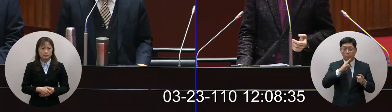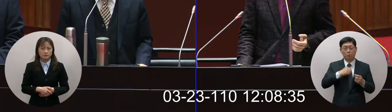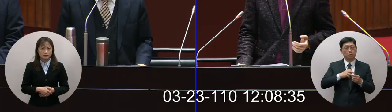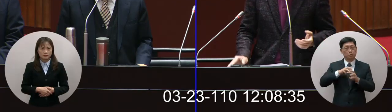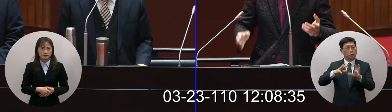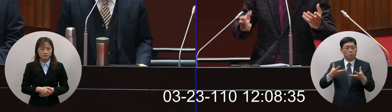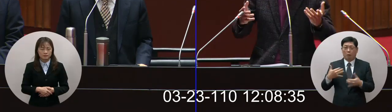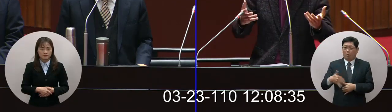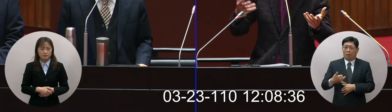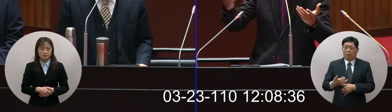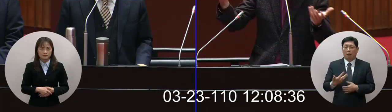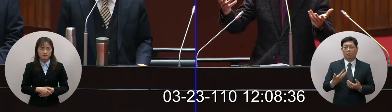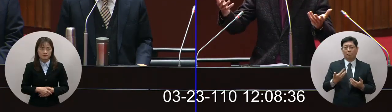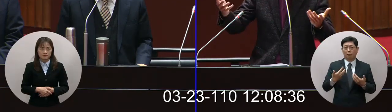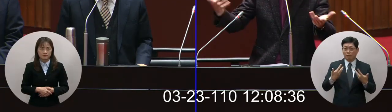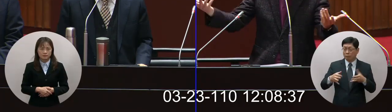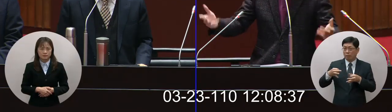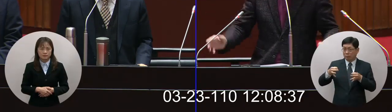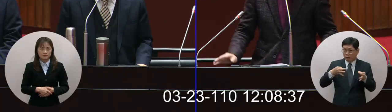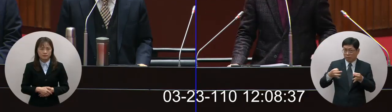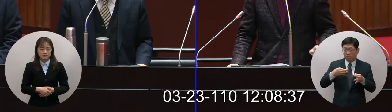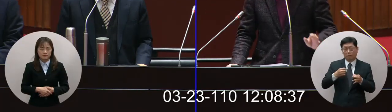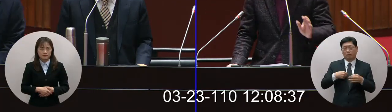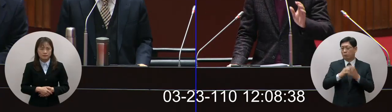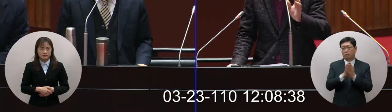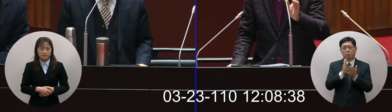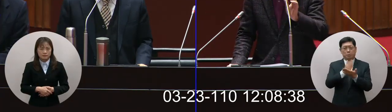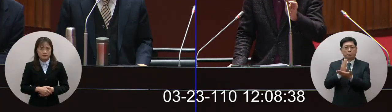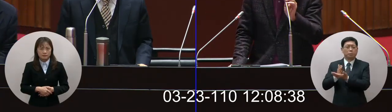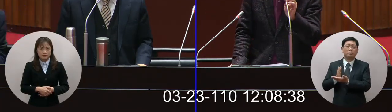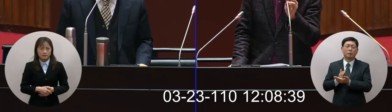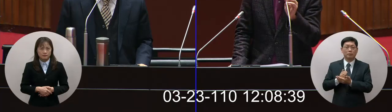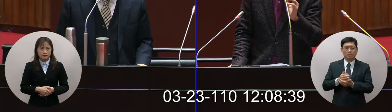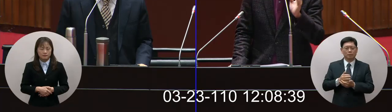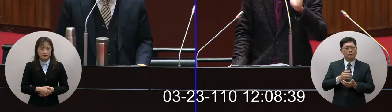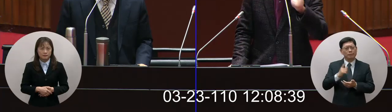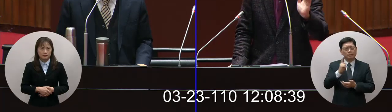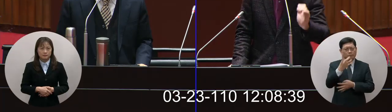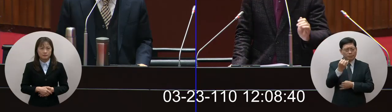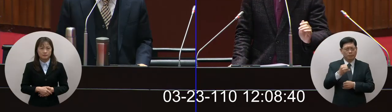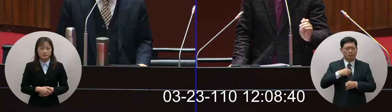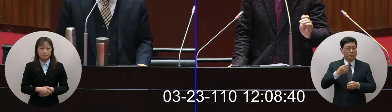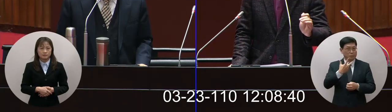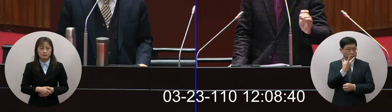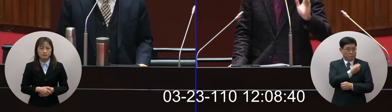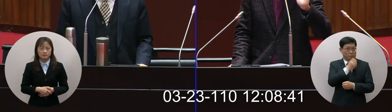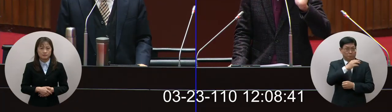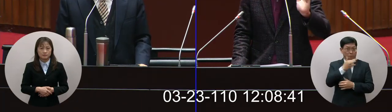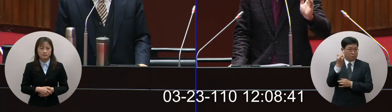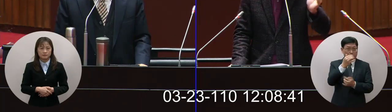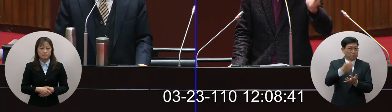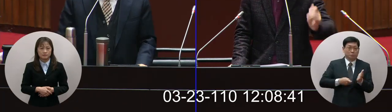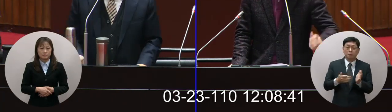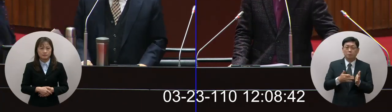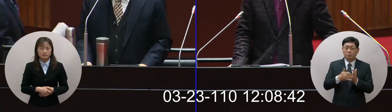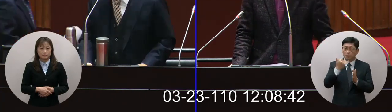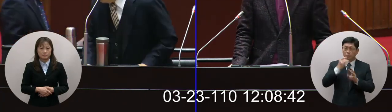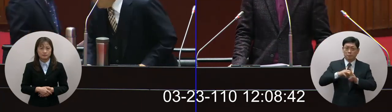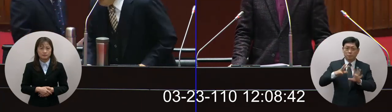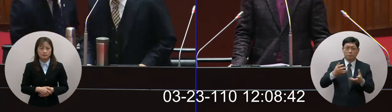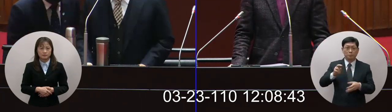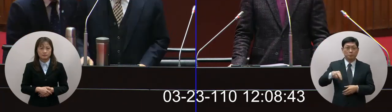国了，哦，很多的这个商务活动也都停止啊。那什么时候可以全部打完？那大家可以出